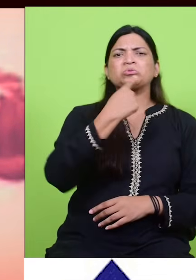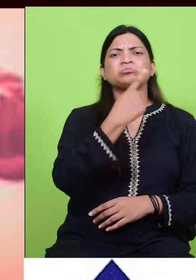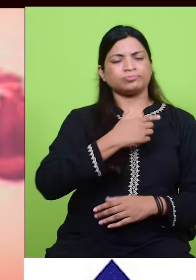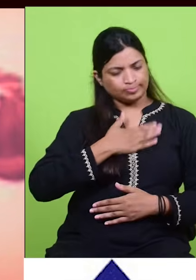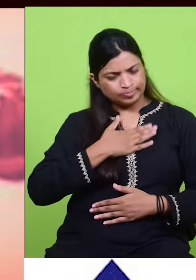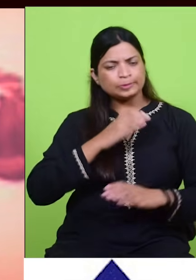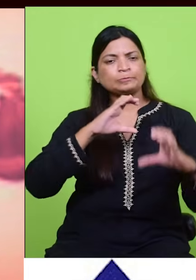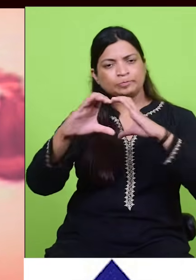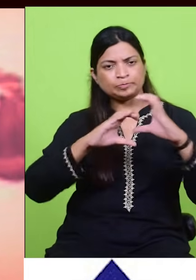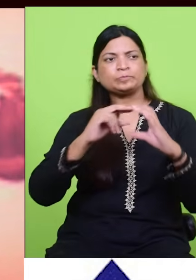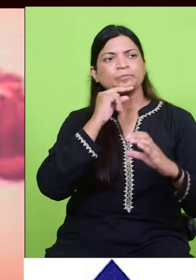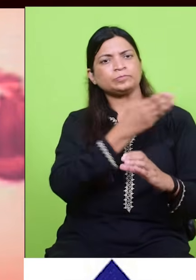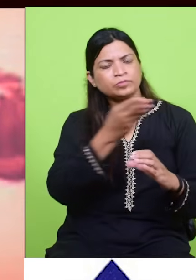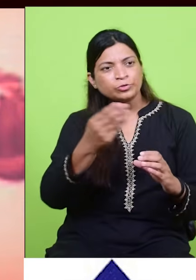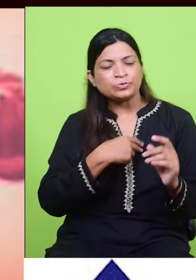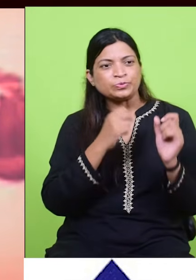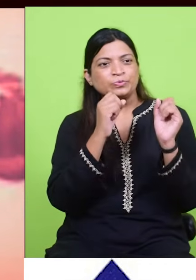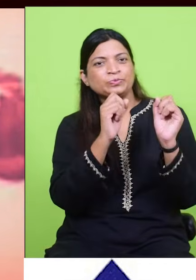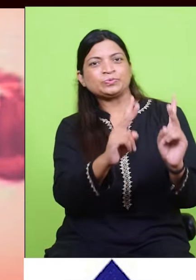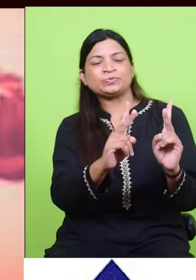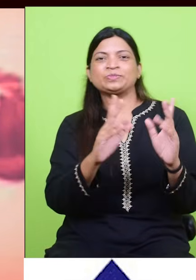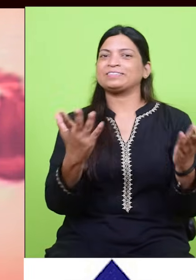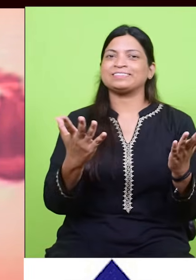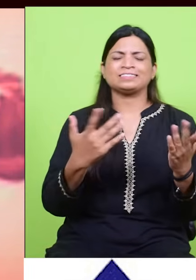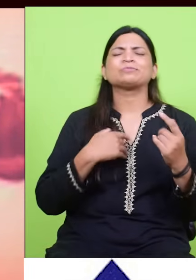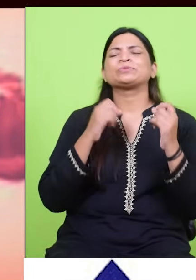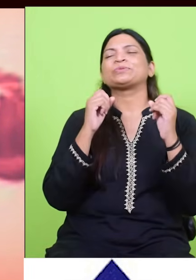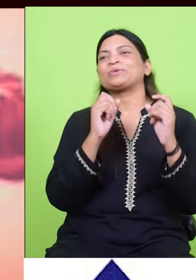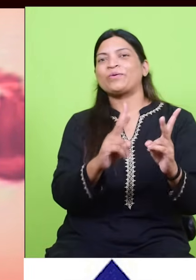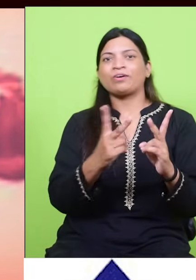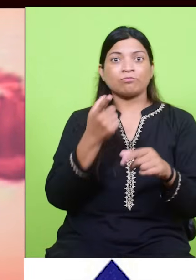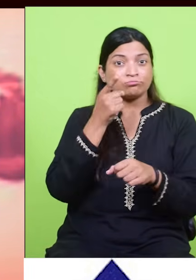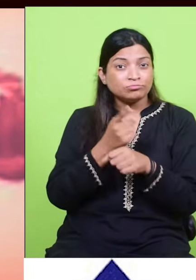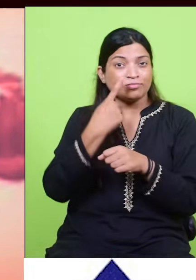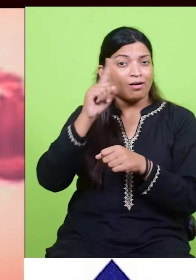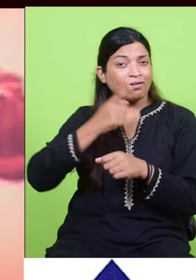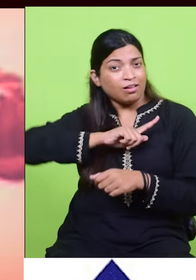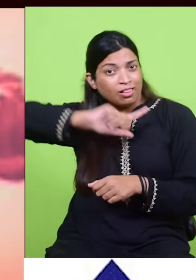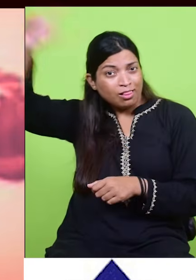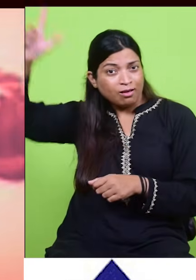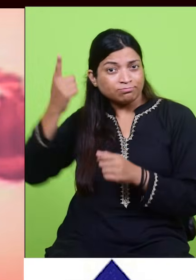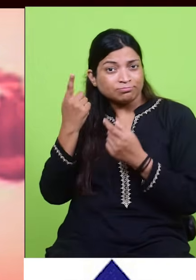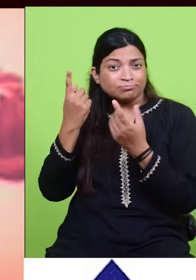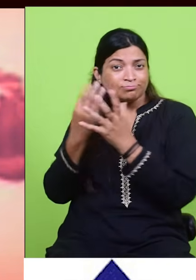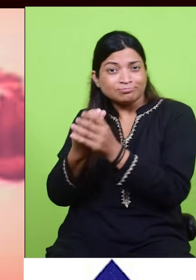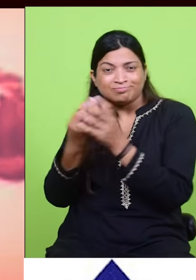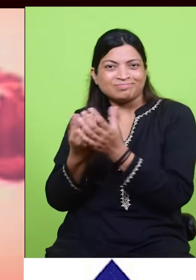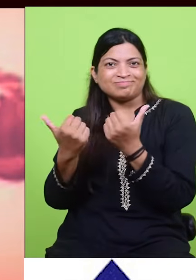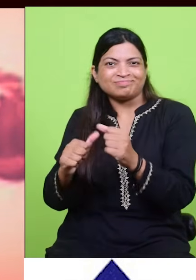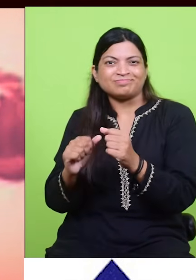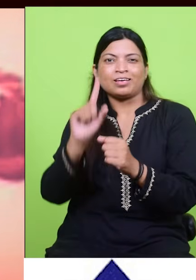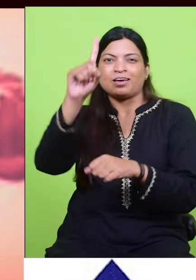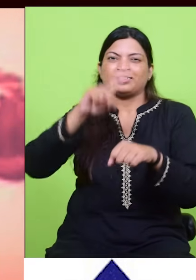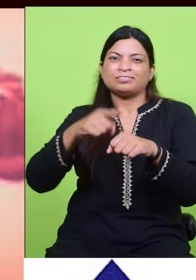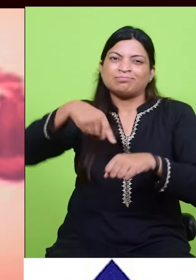ही तैरना है नदी में जाके। तो इसने जाके जो भी क्वेश्चन आंसर दिए होंगे हुआ, और हमने 12th की पढ़ाई जारी